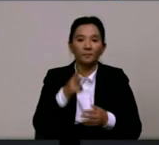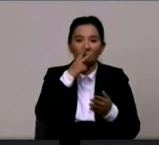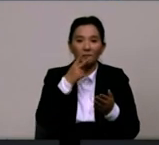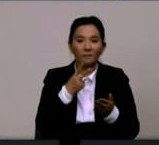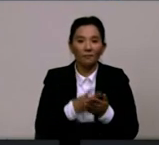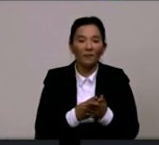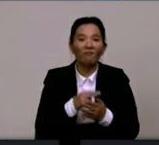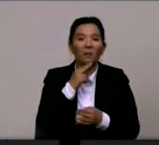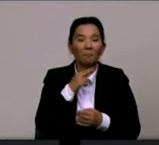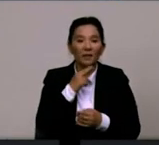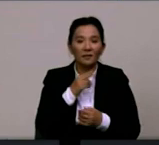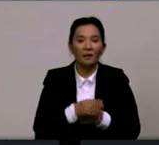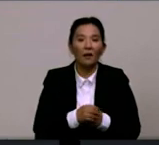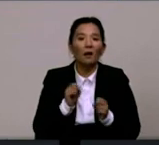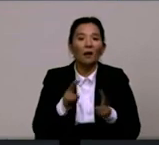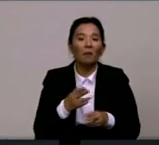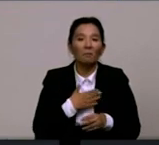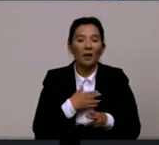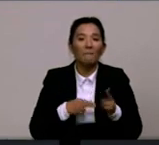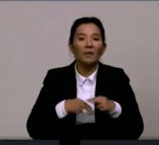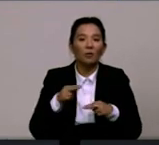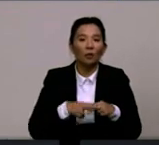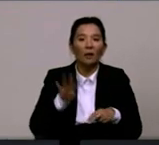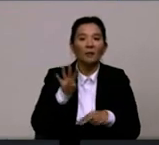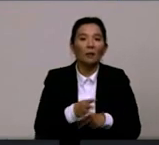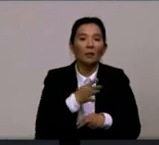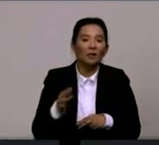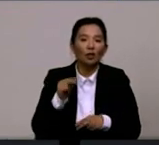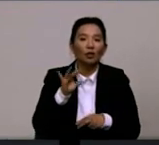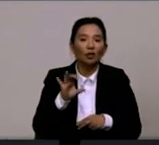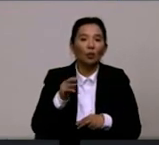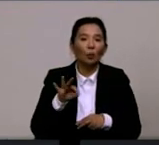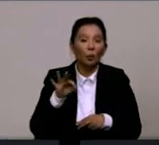Посмотрите внимательно, как мы построили таблицу частот.